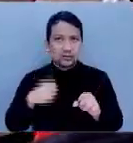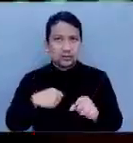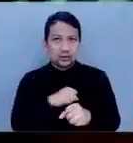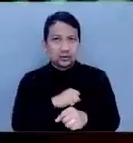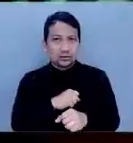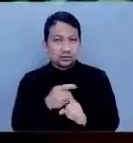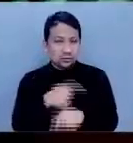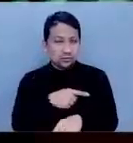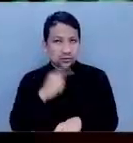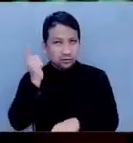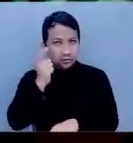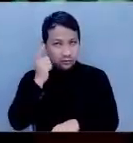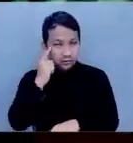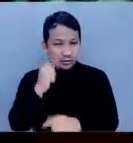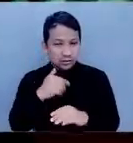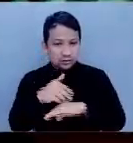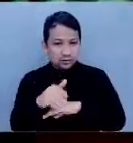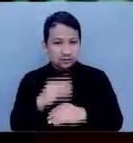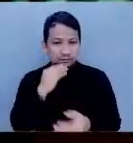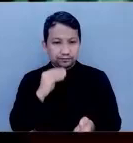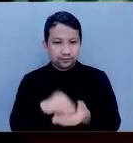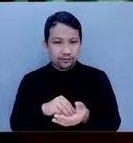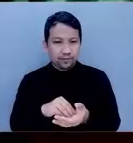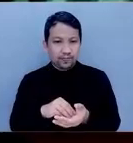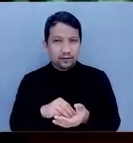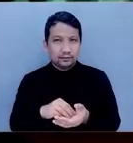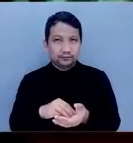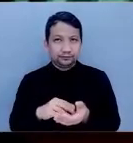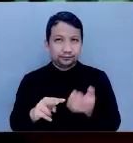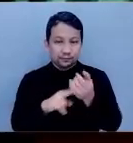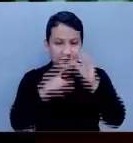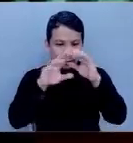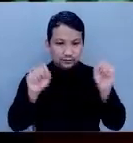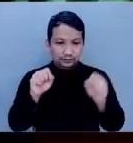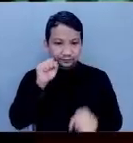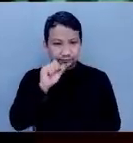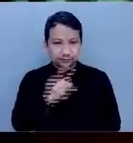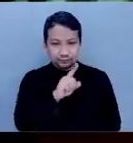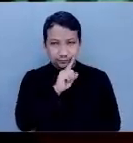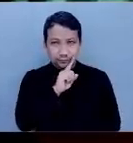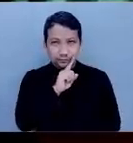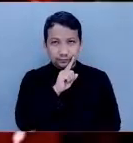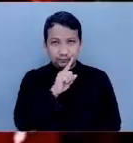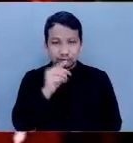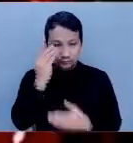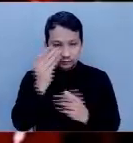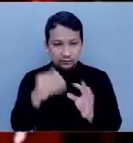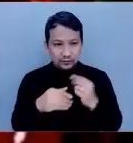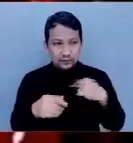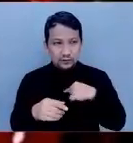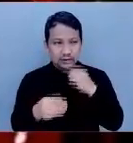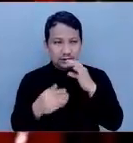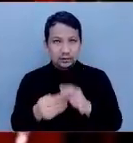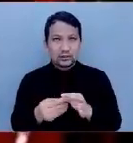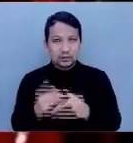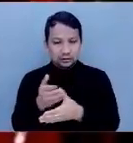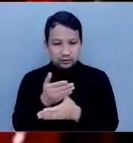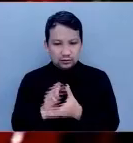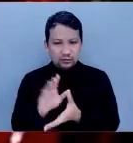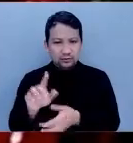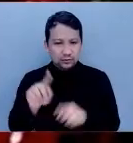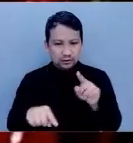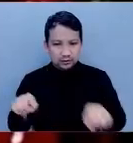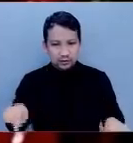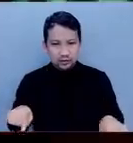gobyerno. Nagpadala rin ng kanyang mensahe si Vice President Sara Duterte at binati ang China sa kanilang kontribusyon sa iba't